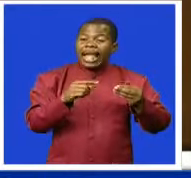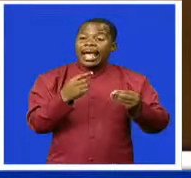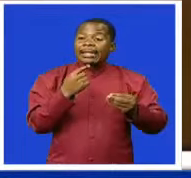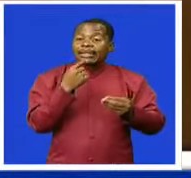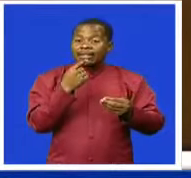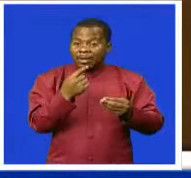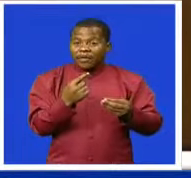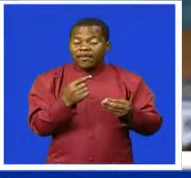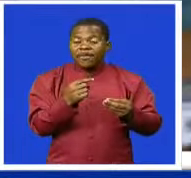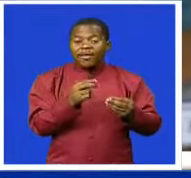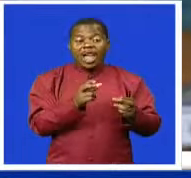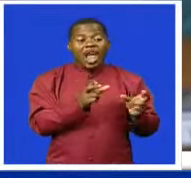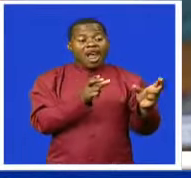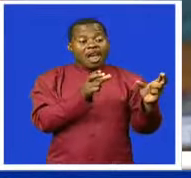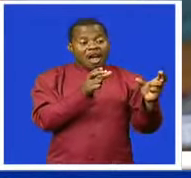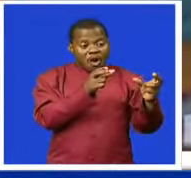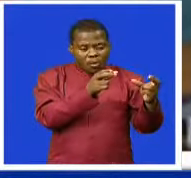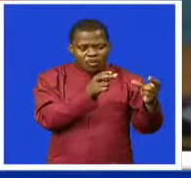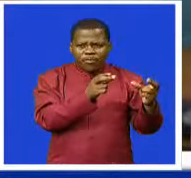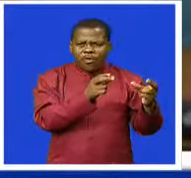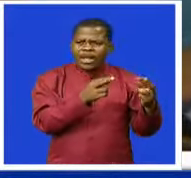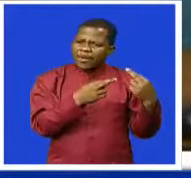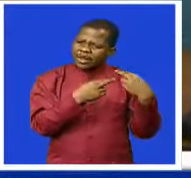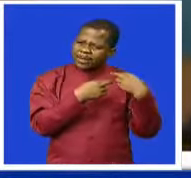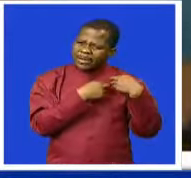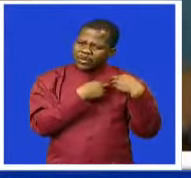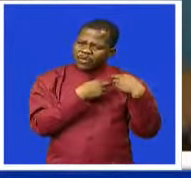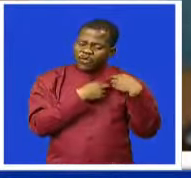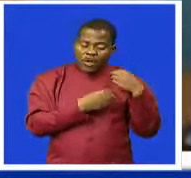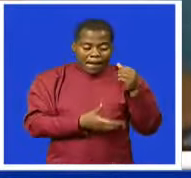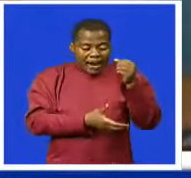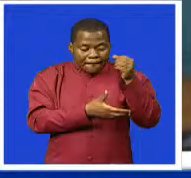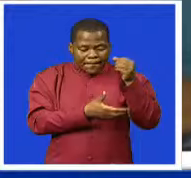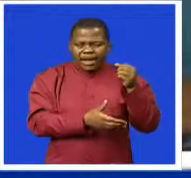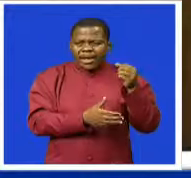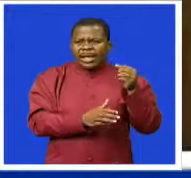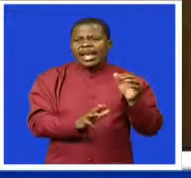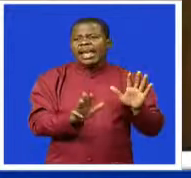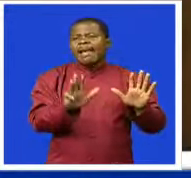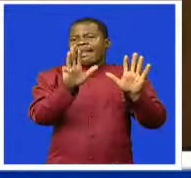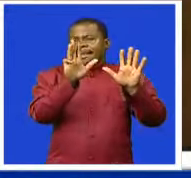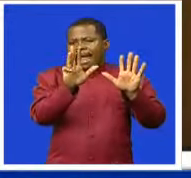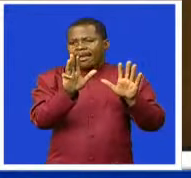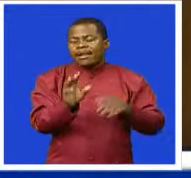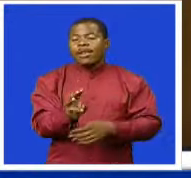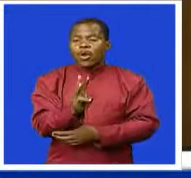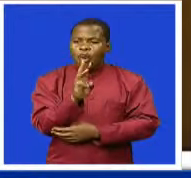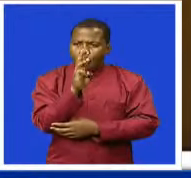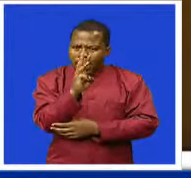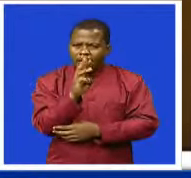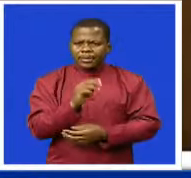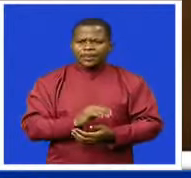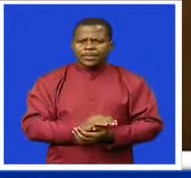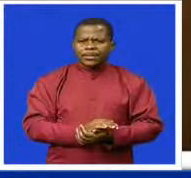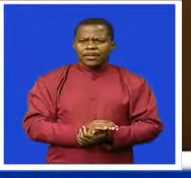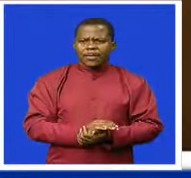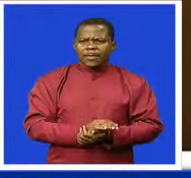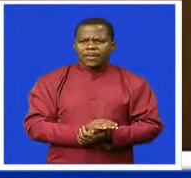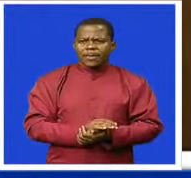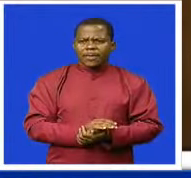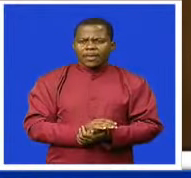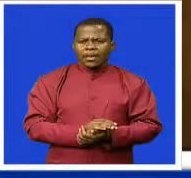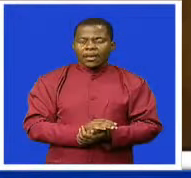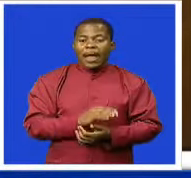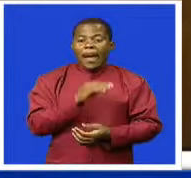lebantu labangenci emficeni. Bantfu laba kuleli bandla batawuba neminyaka lengenci